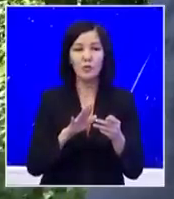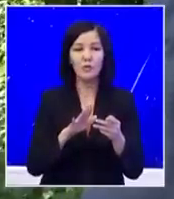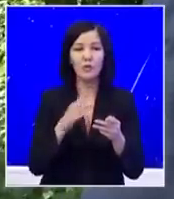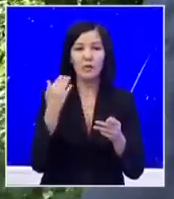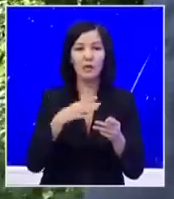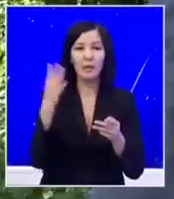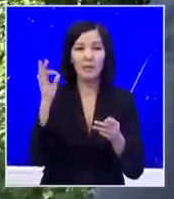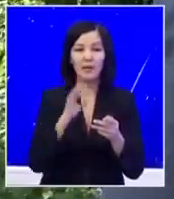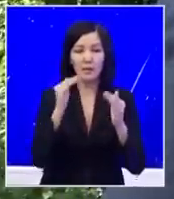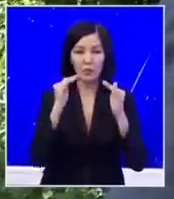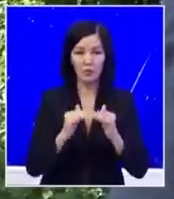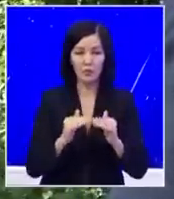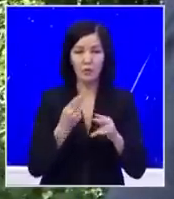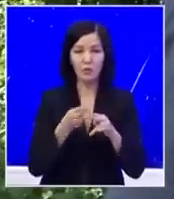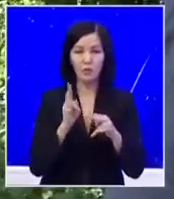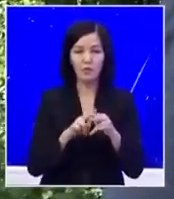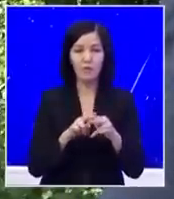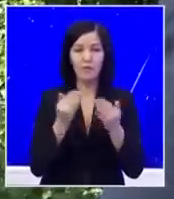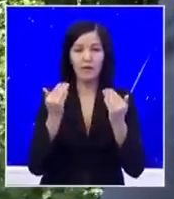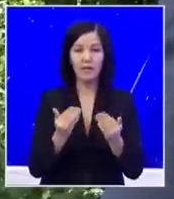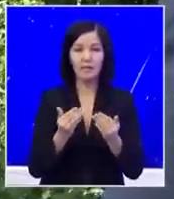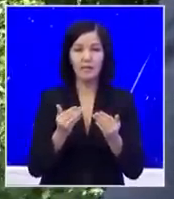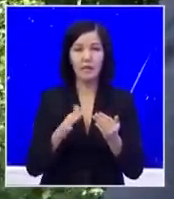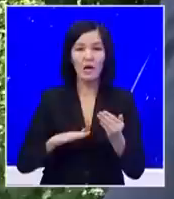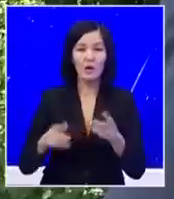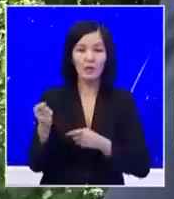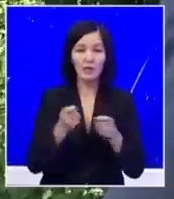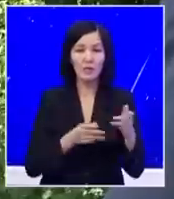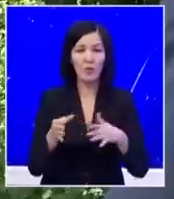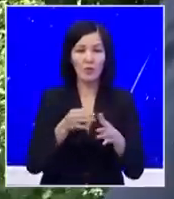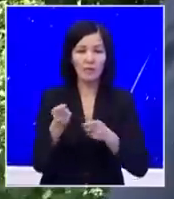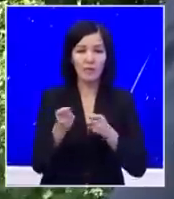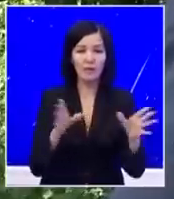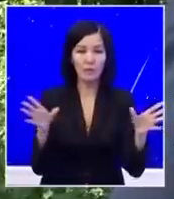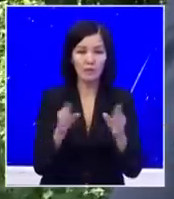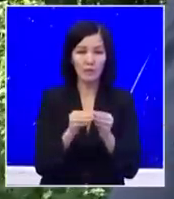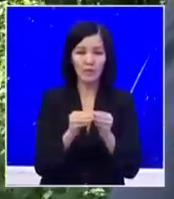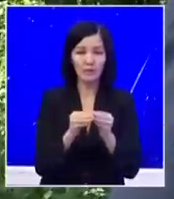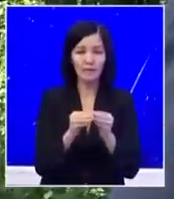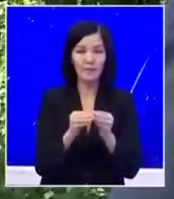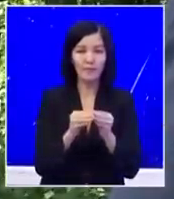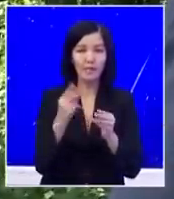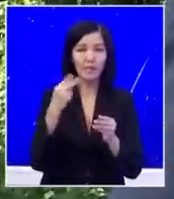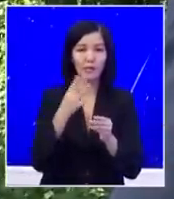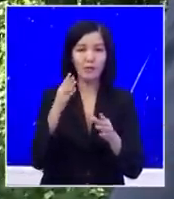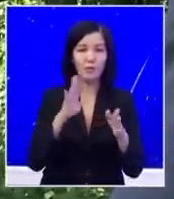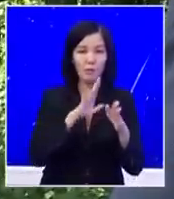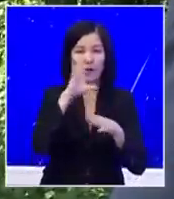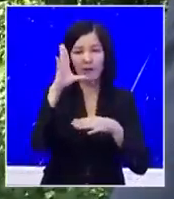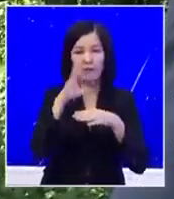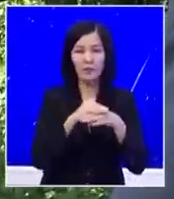40%-ға төмен былтырғыдан. Бұл себептен қазір біз аудан әкімшілігі, облыс әкімшілігімен біргелесіп 24 сағат